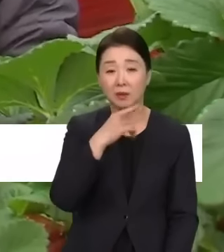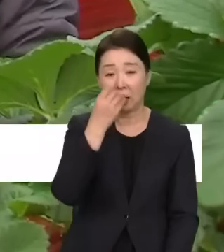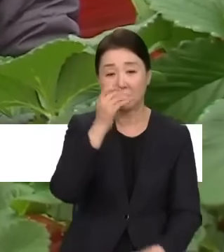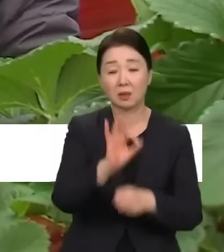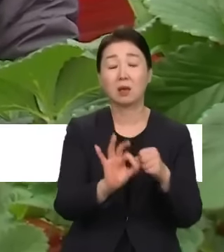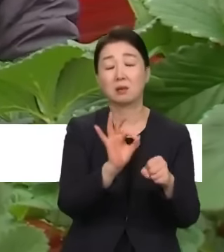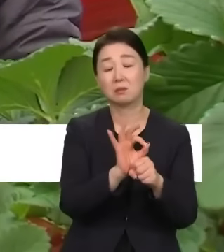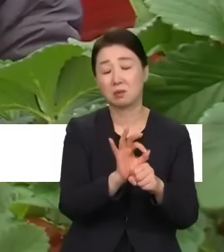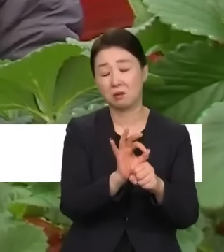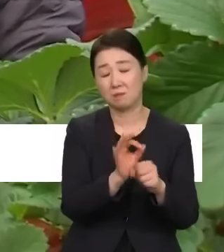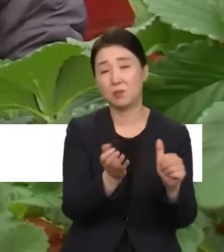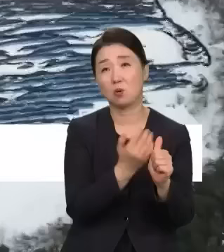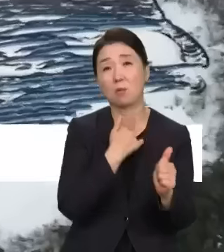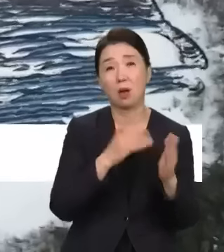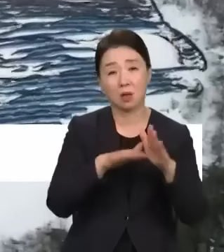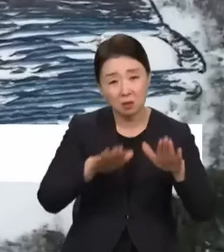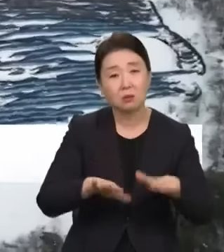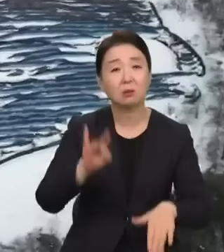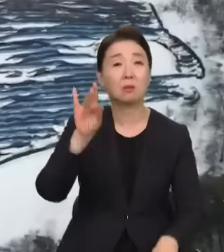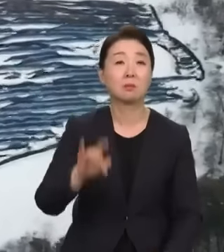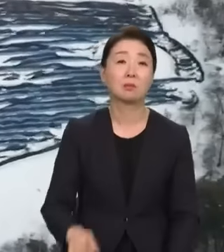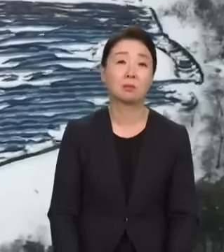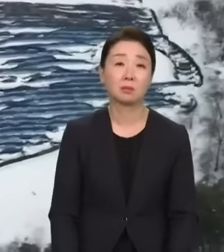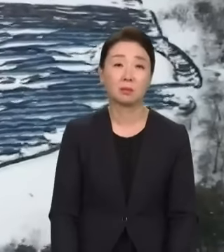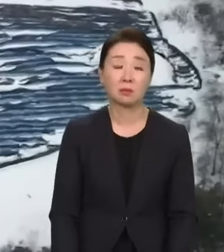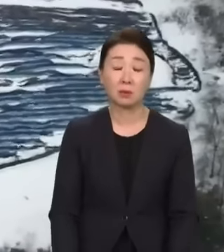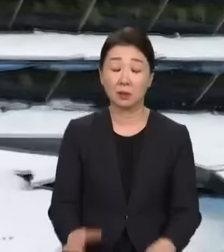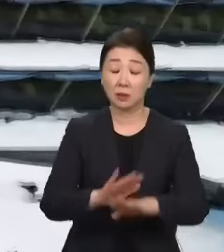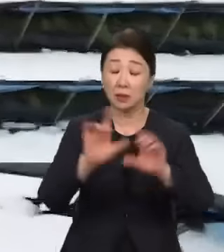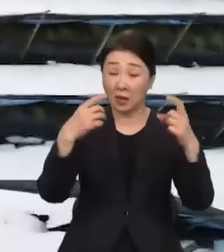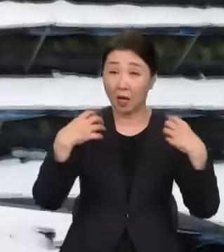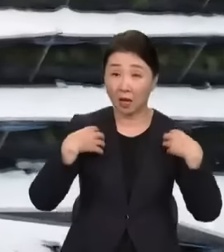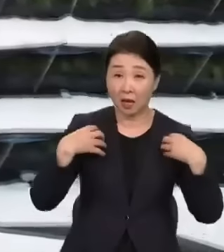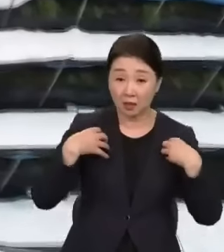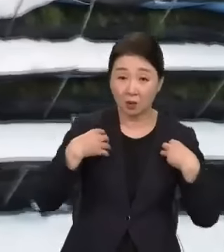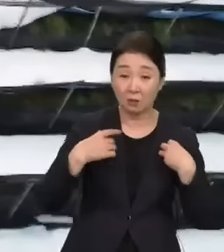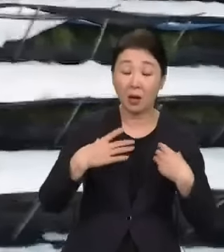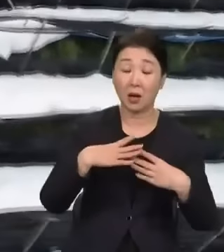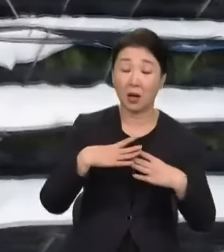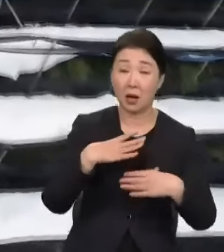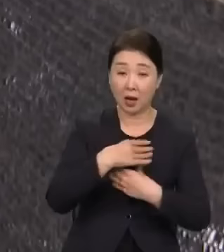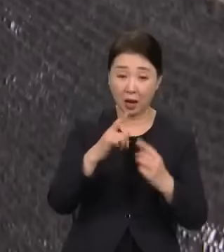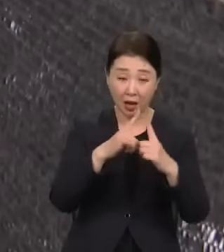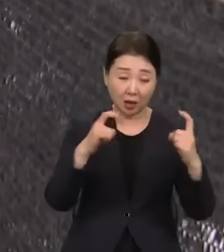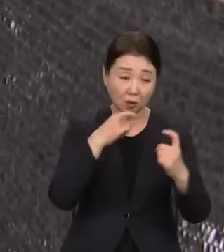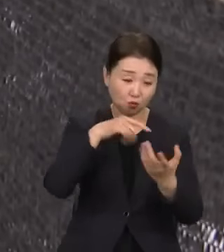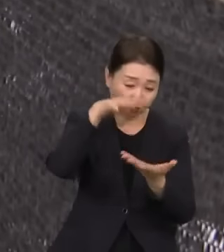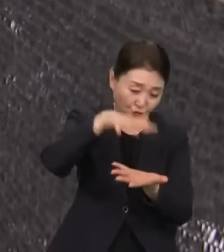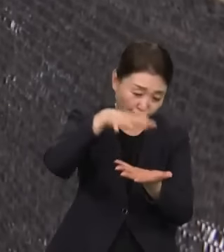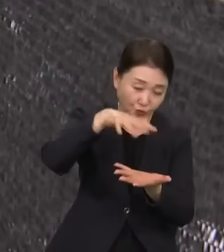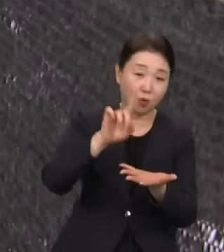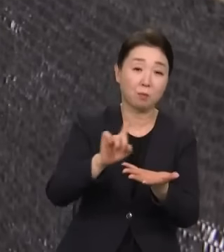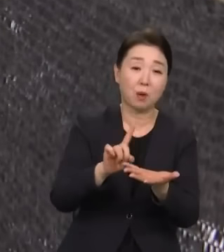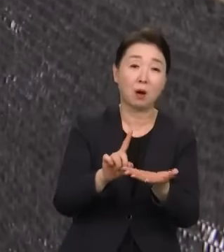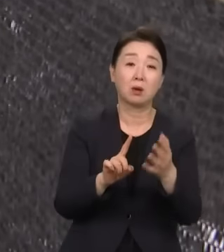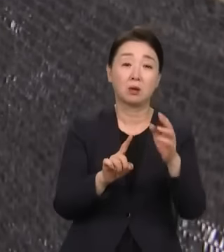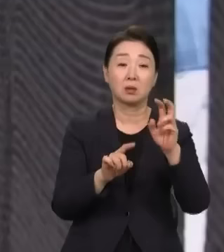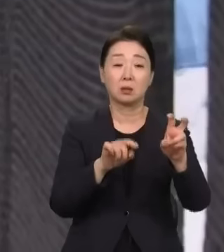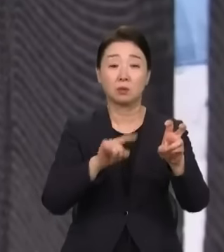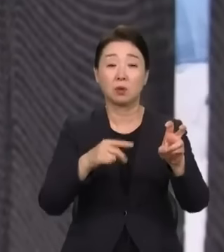정도 했는데 처음이에요, 이런 게. 그런데 기상청이 측정한 이곳 안성 적설량은 20.2cm에